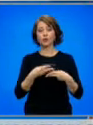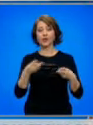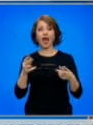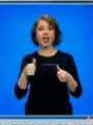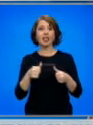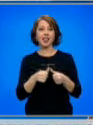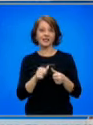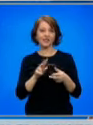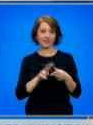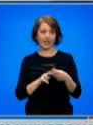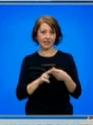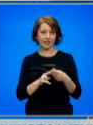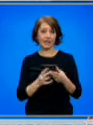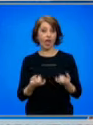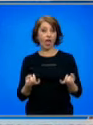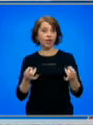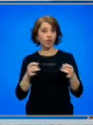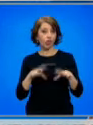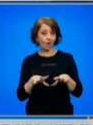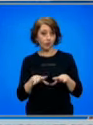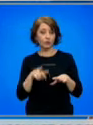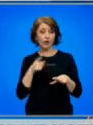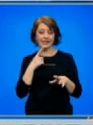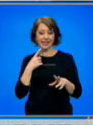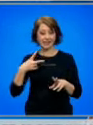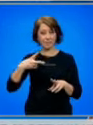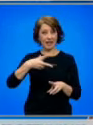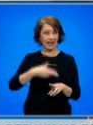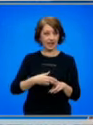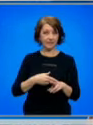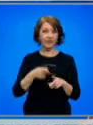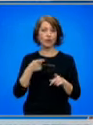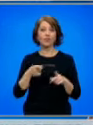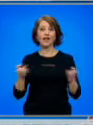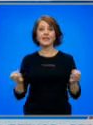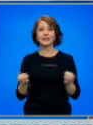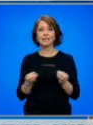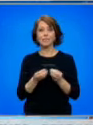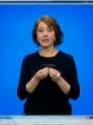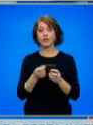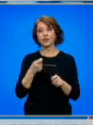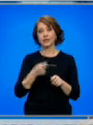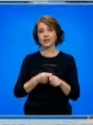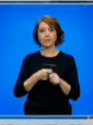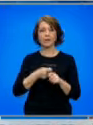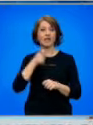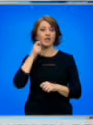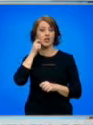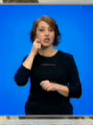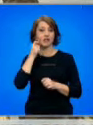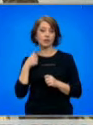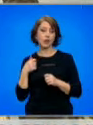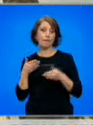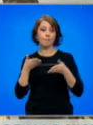И голямата новост е, че след 2-годишно прекъсване заради пандемията, събитието ще се проведе наживо с посетители.